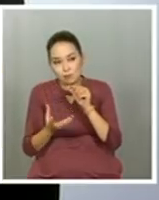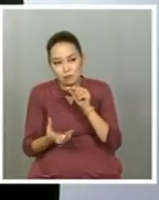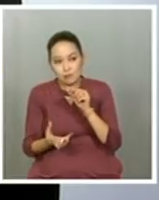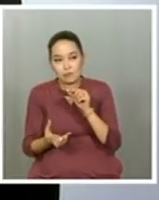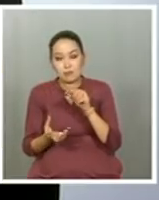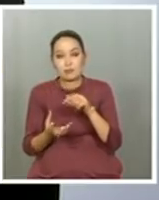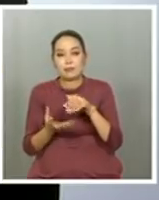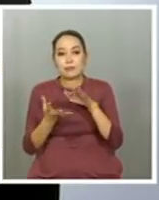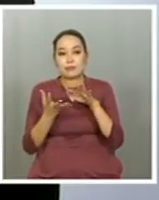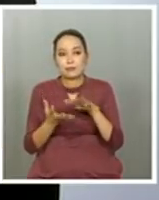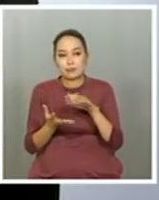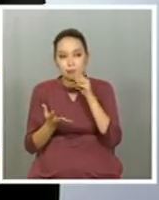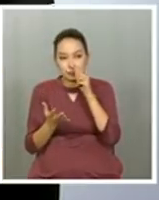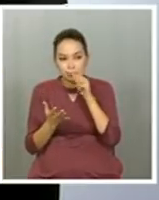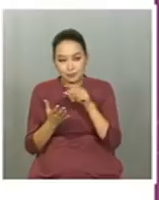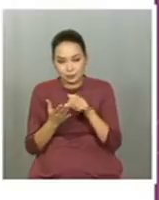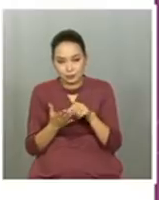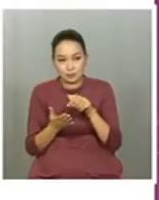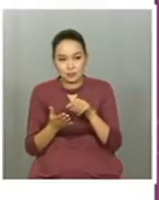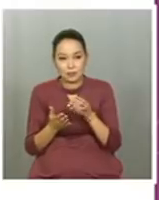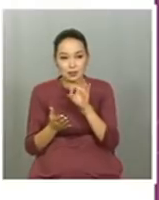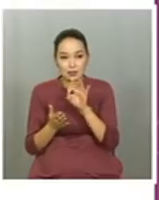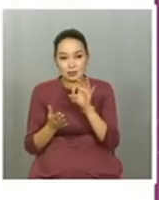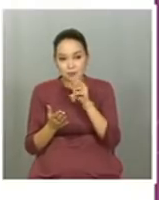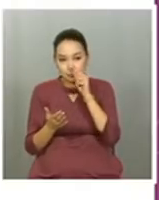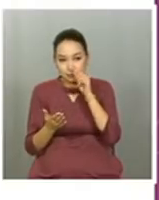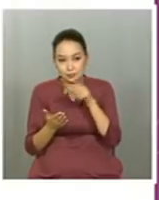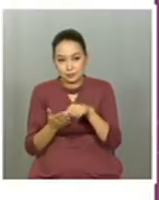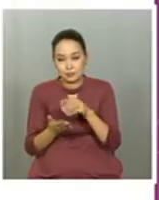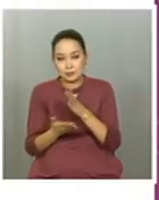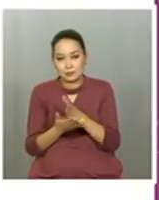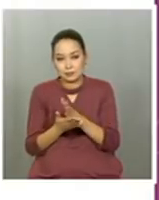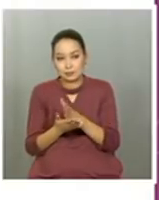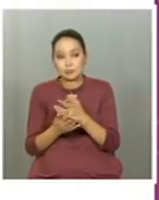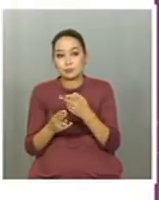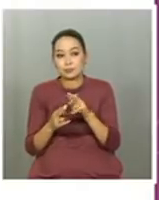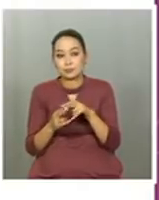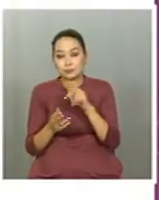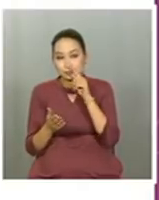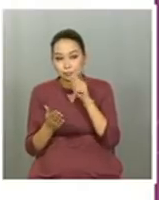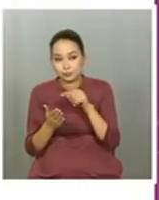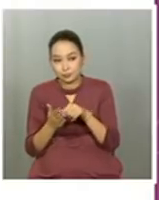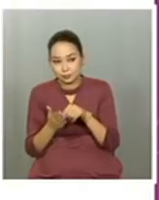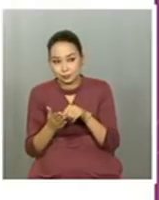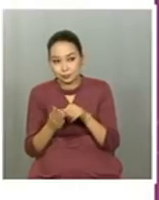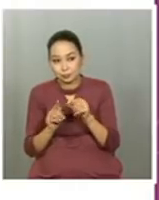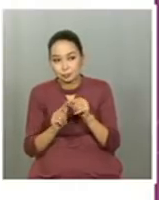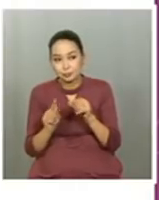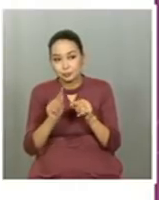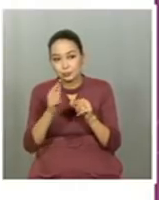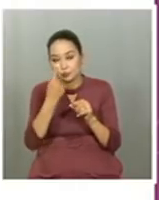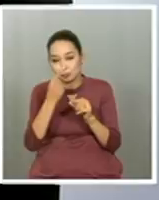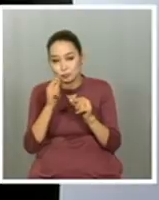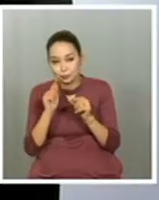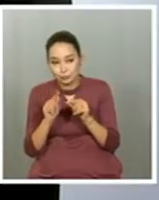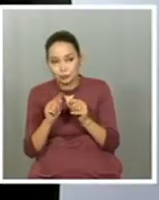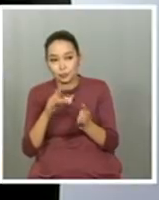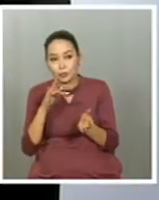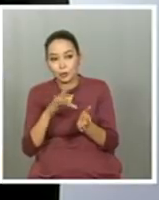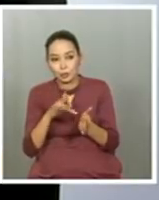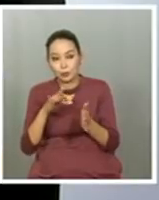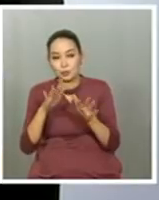сперми түйінге келеді. Түйінге келген екі спермидің біреуі орталық